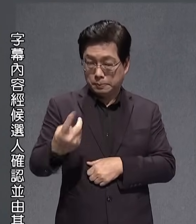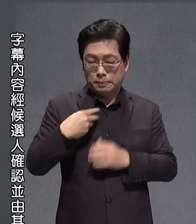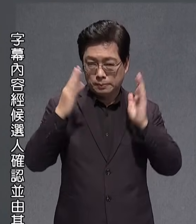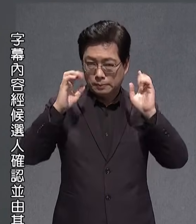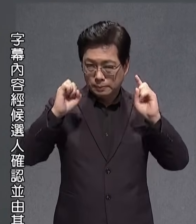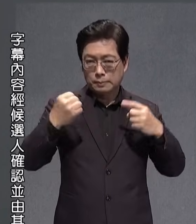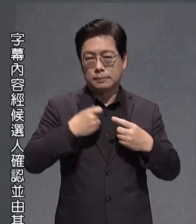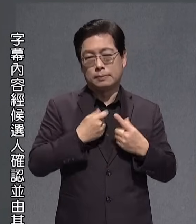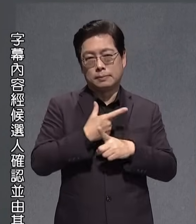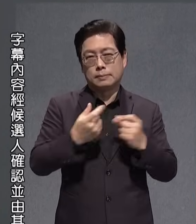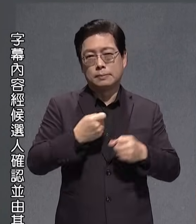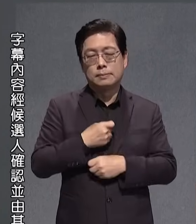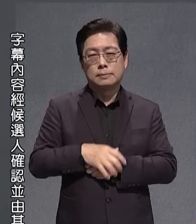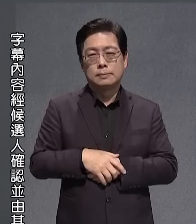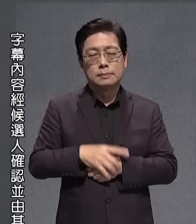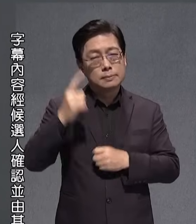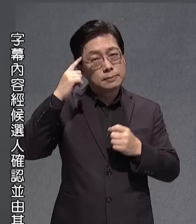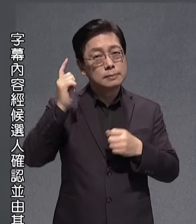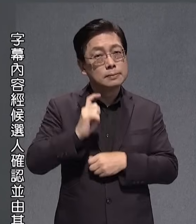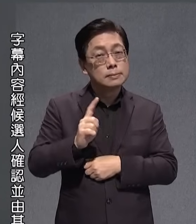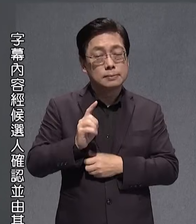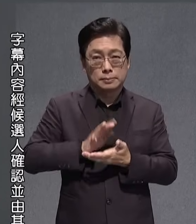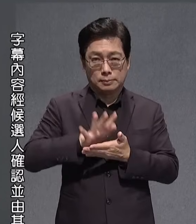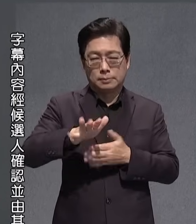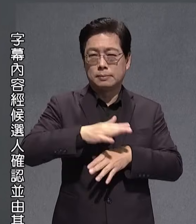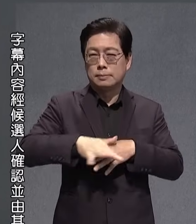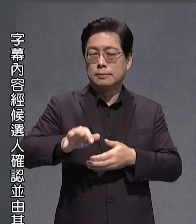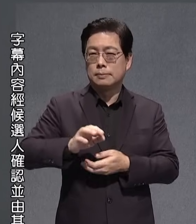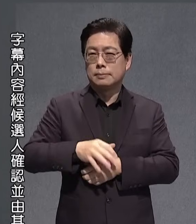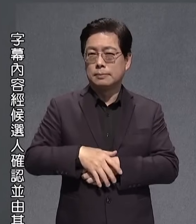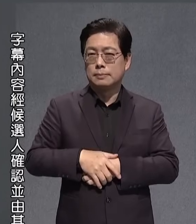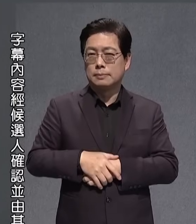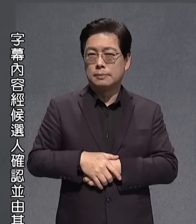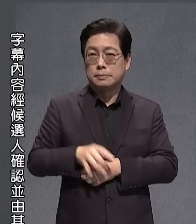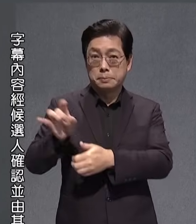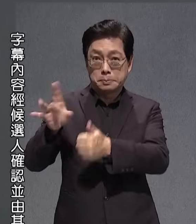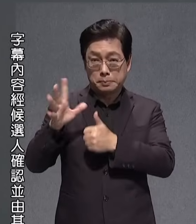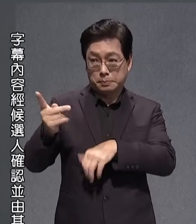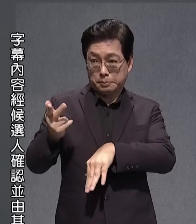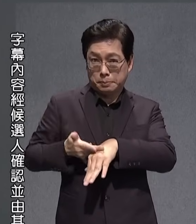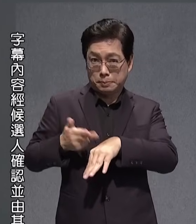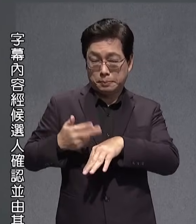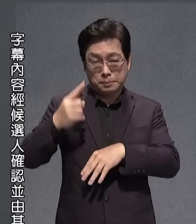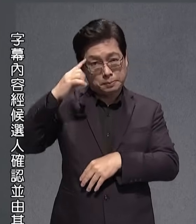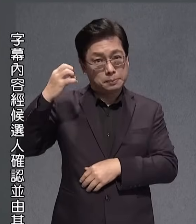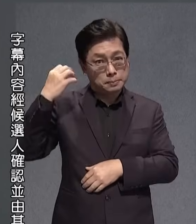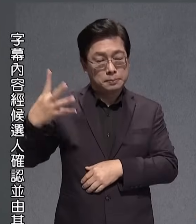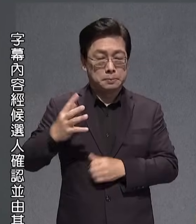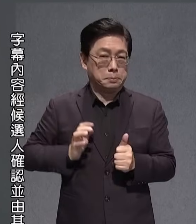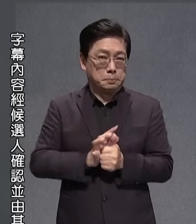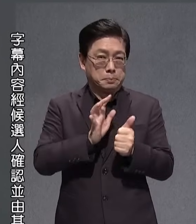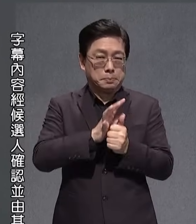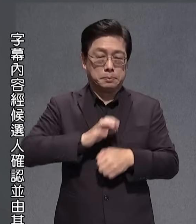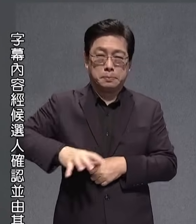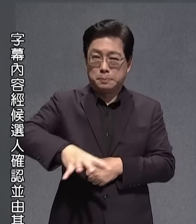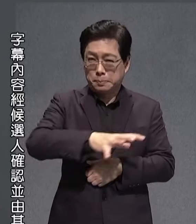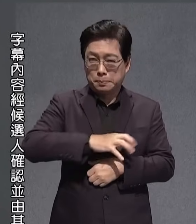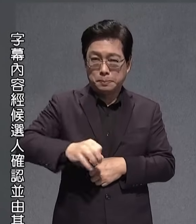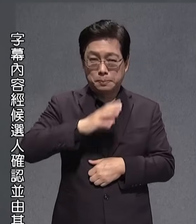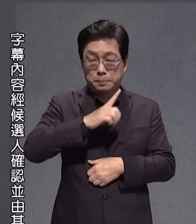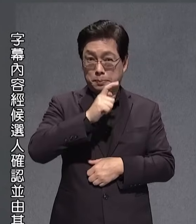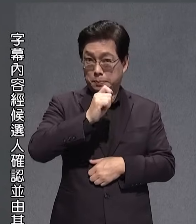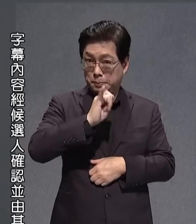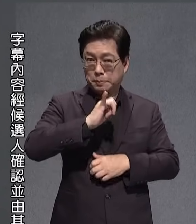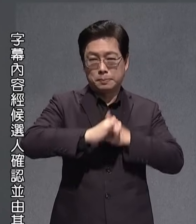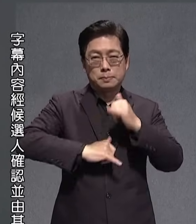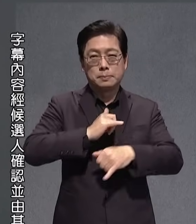正义。换句话说，未来我们将运用科技的创新，推动全面化的智慧化的